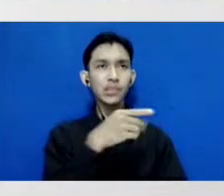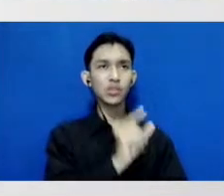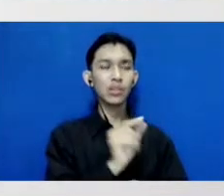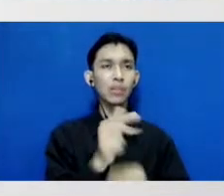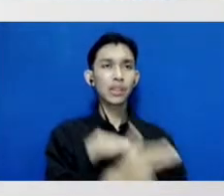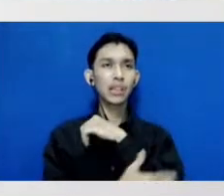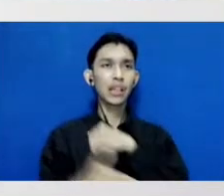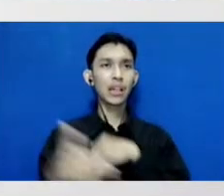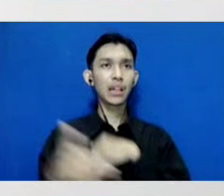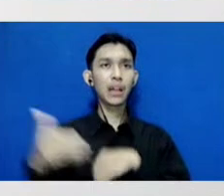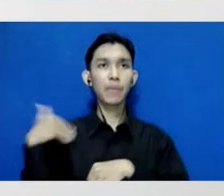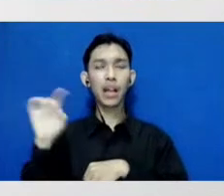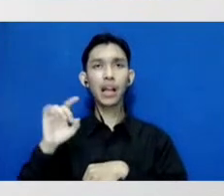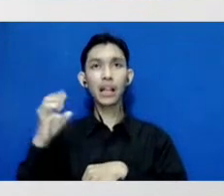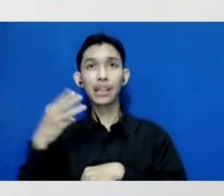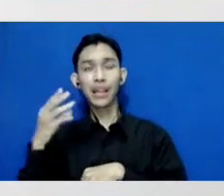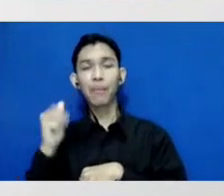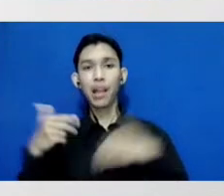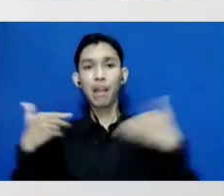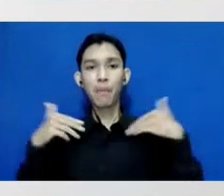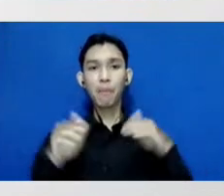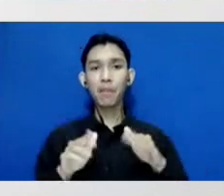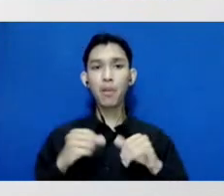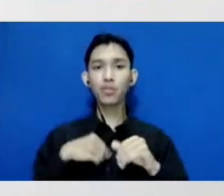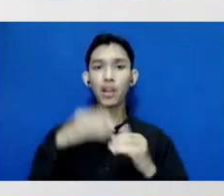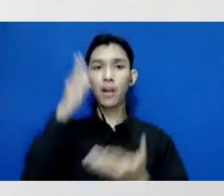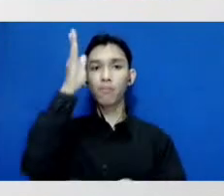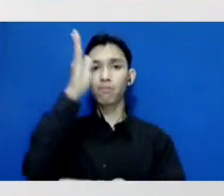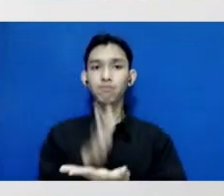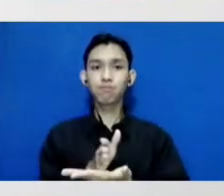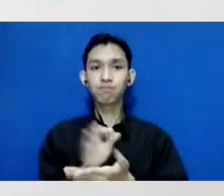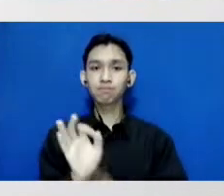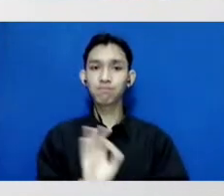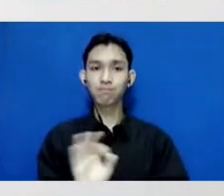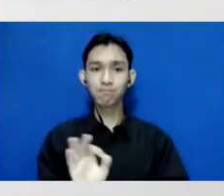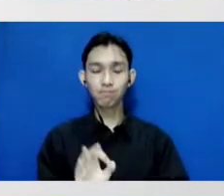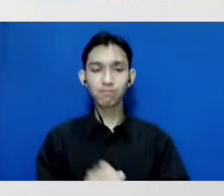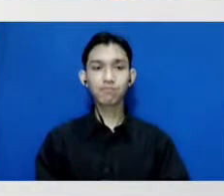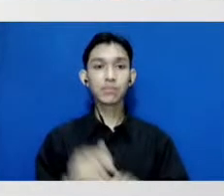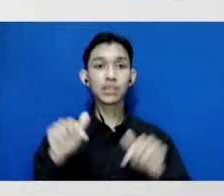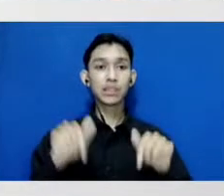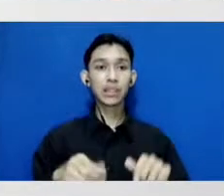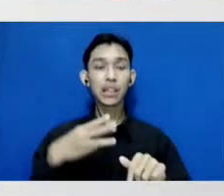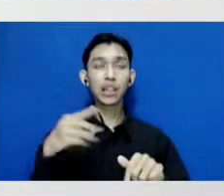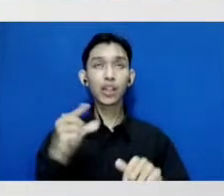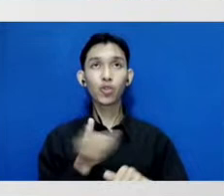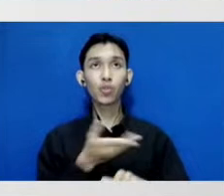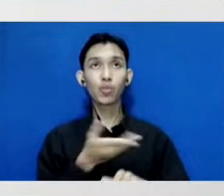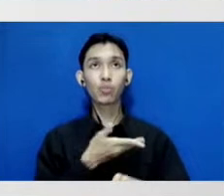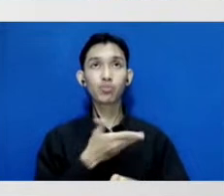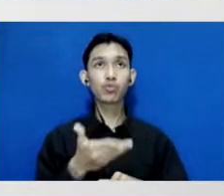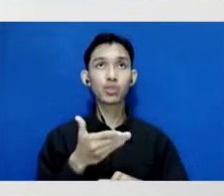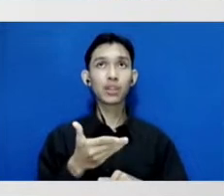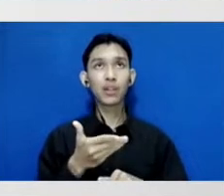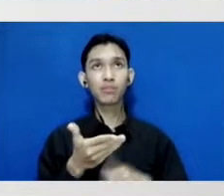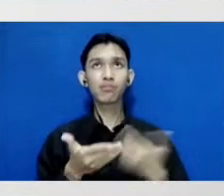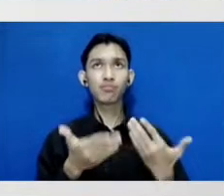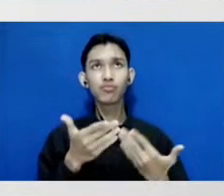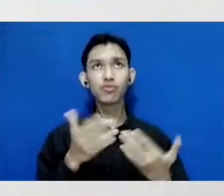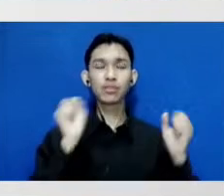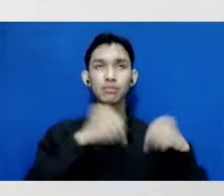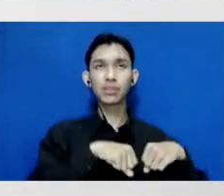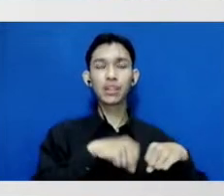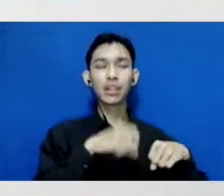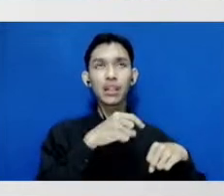sekali. Saat ini EU telah memiliki arrangement dengan UK dan dengan Jepang, dan saat ini sedang dalam